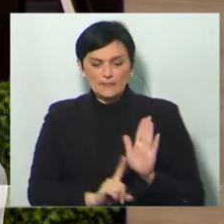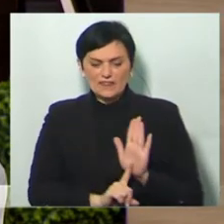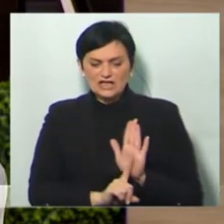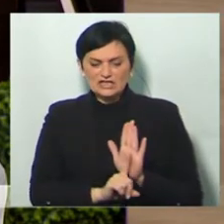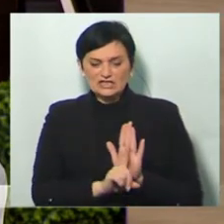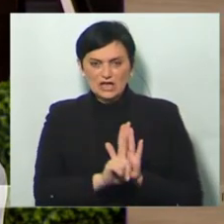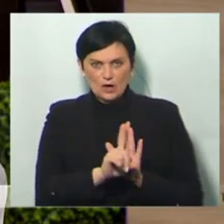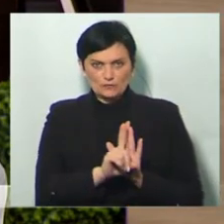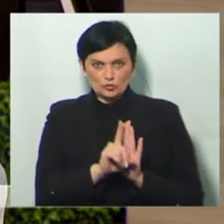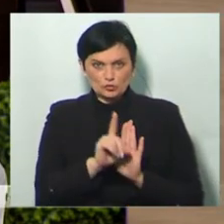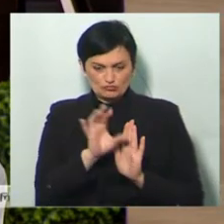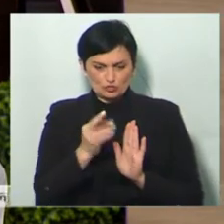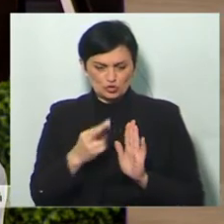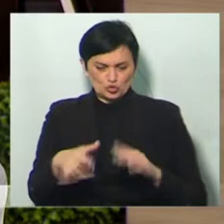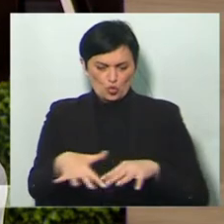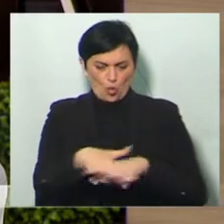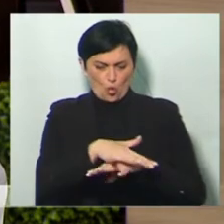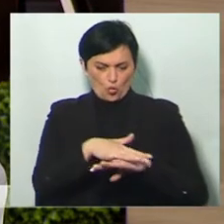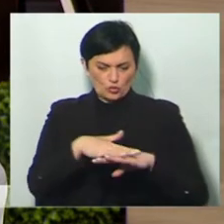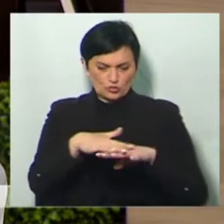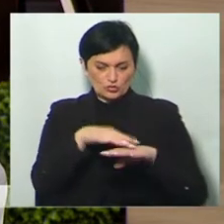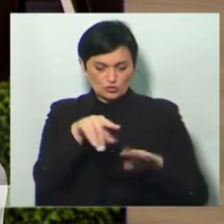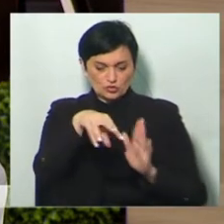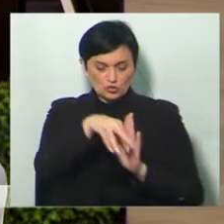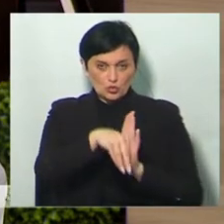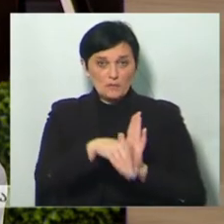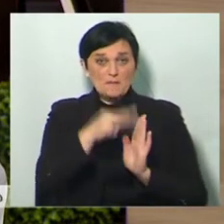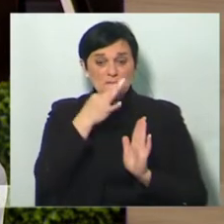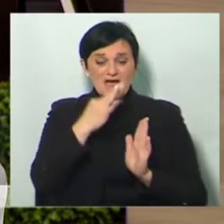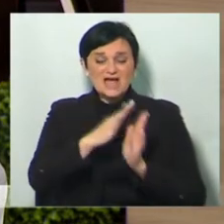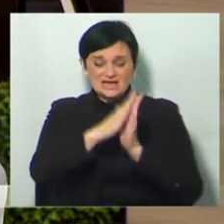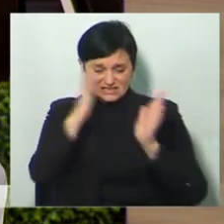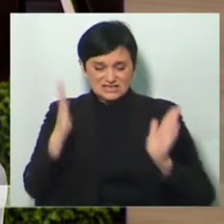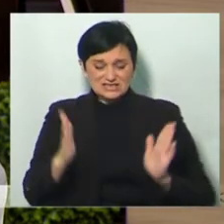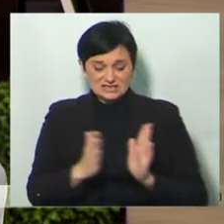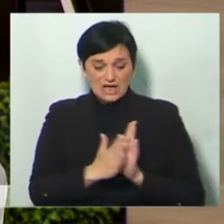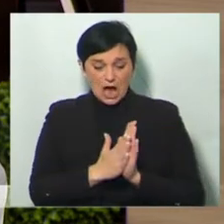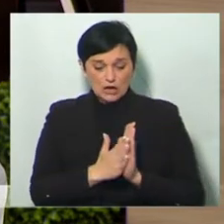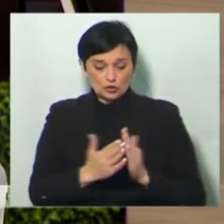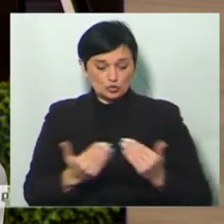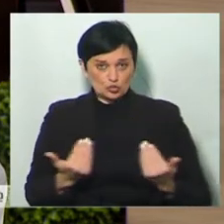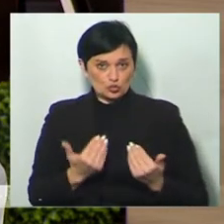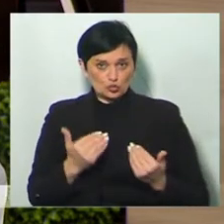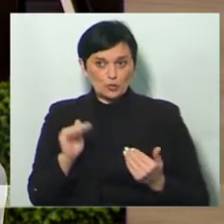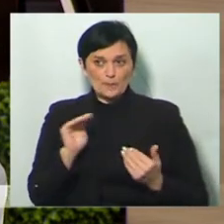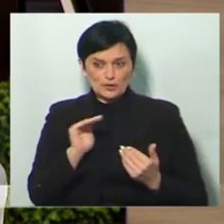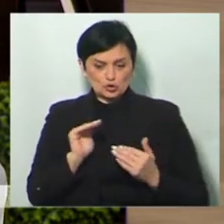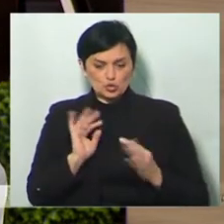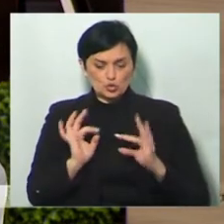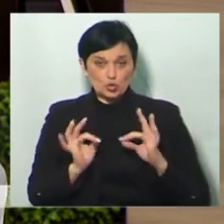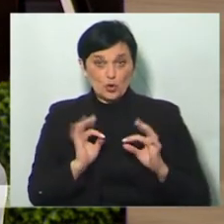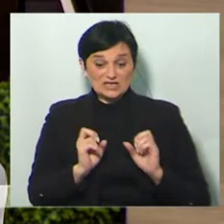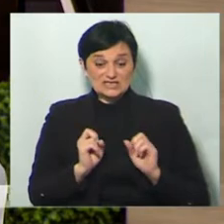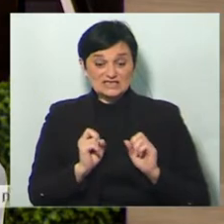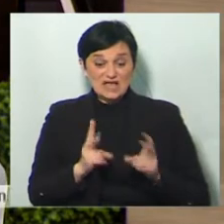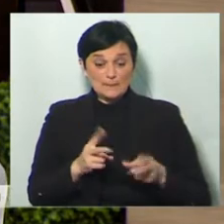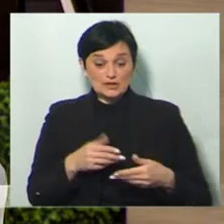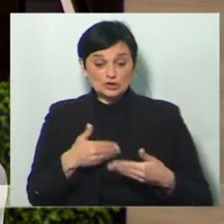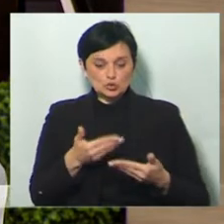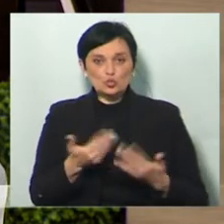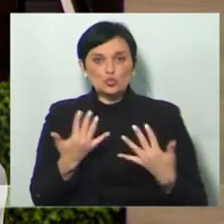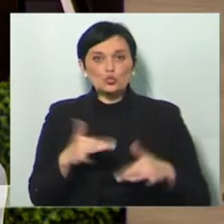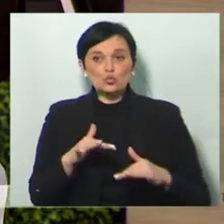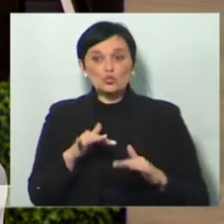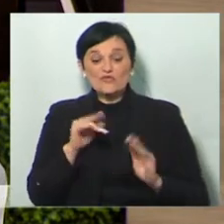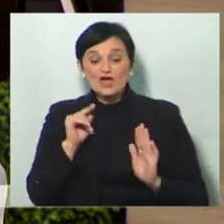თავდაპირველად სოციუმში არსებობა და მერე საერთოდ მისი არსებობა ფიზიოლოგიური, ნორმალური ფიზიოლოგიური არსებობა საფრთხის წინაშე, აქ